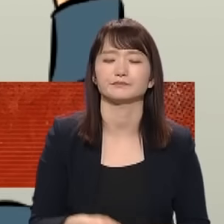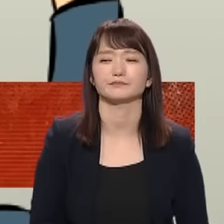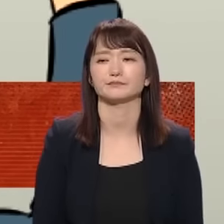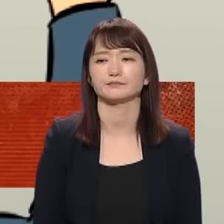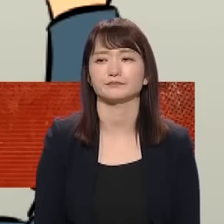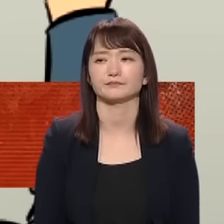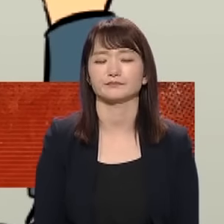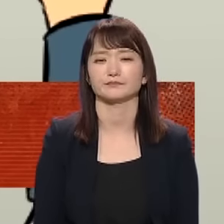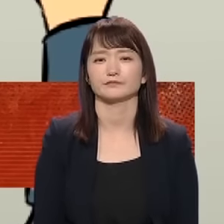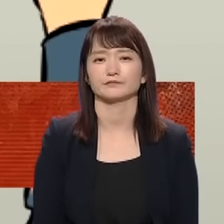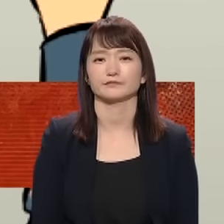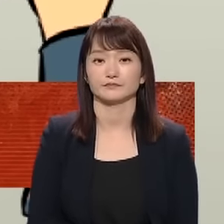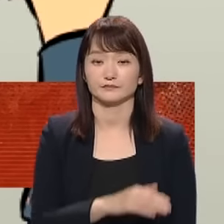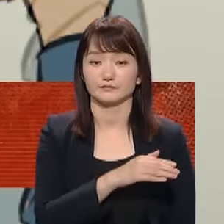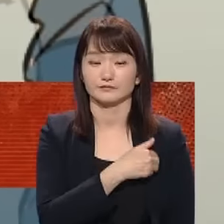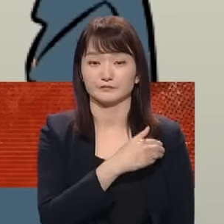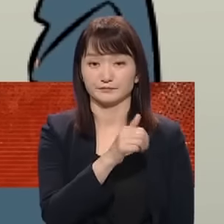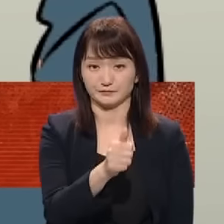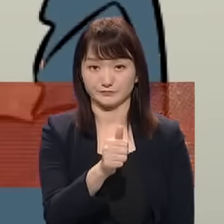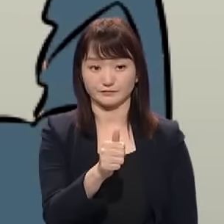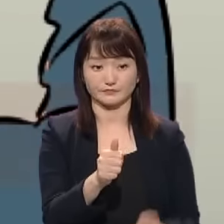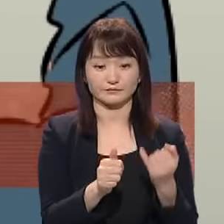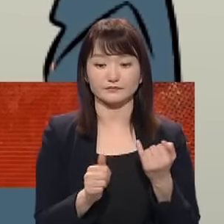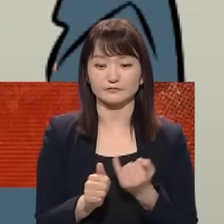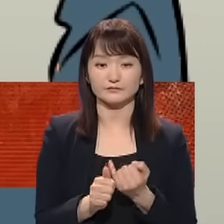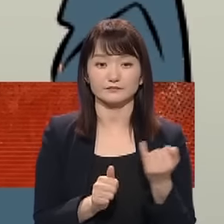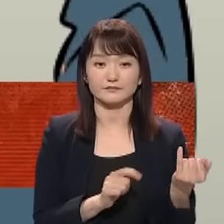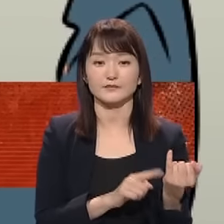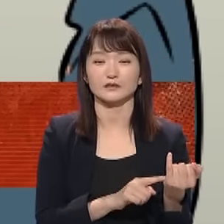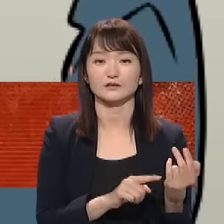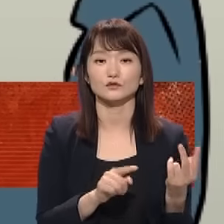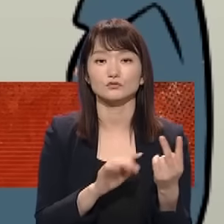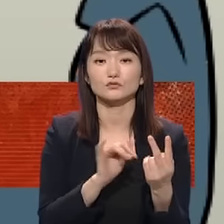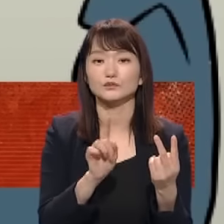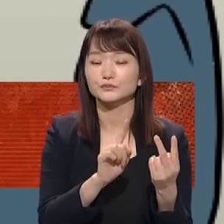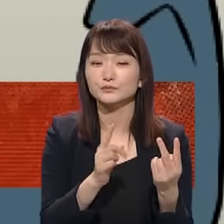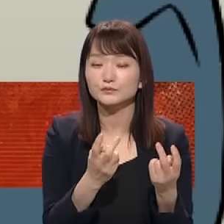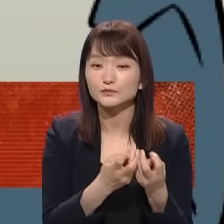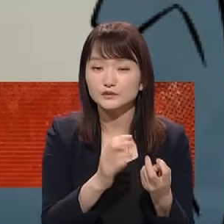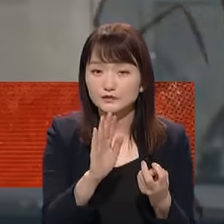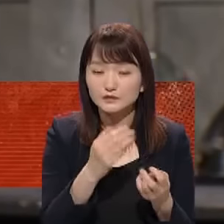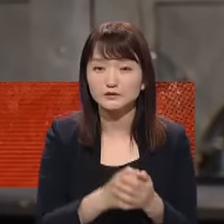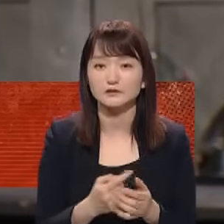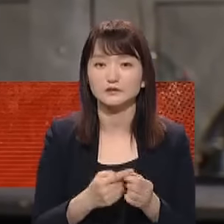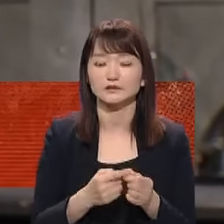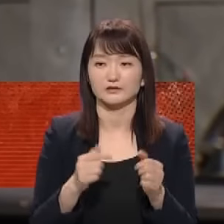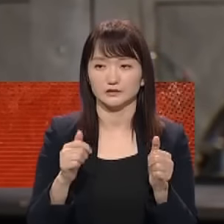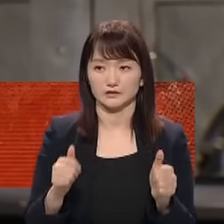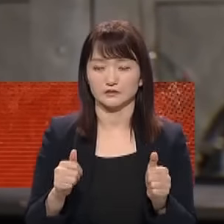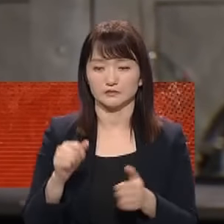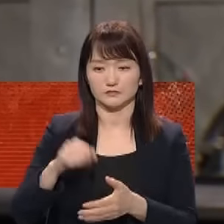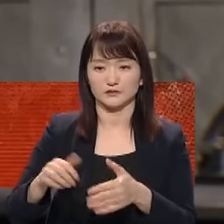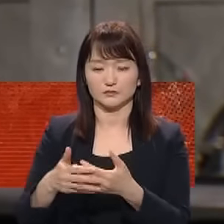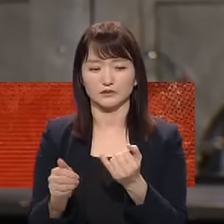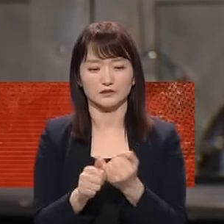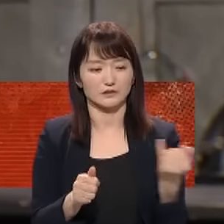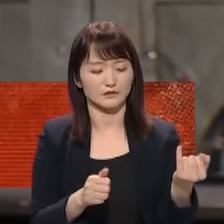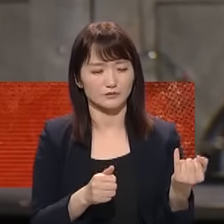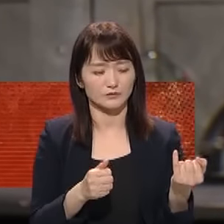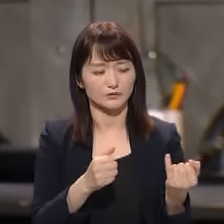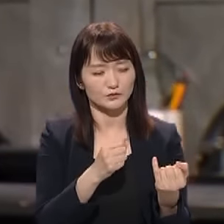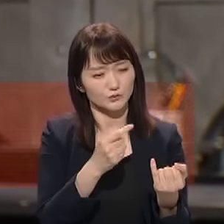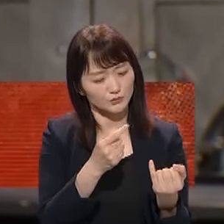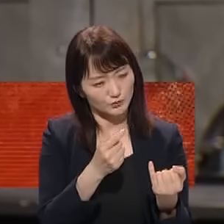변호사님. 예. 이 내연남과 또 이 아내 어떻게 됐습니까? 자, 1심 재판부는 아내에게 선처를 좀 베풀었어요.